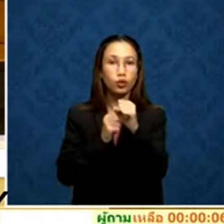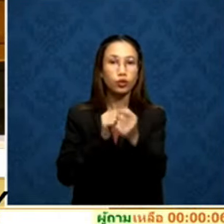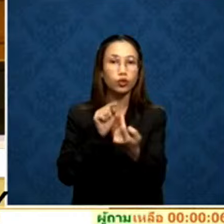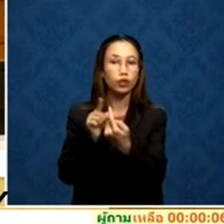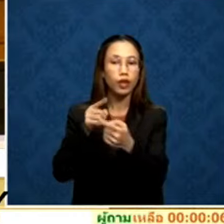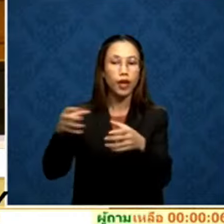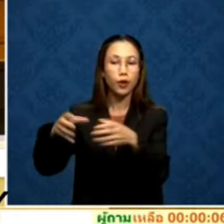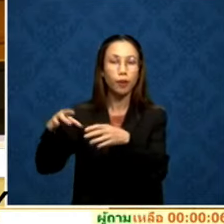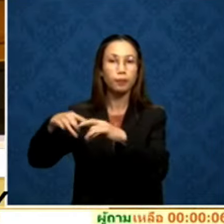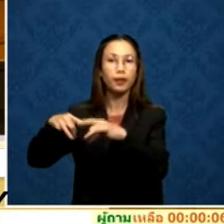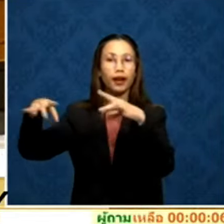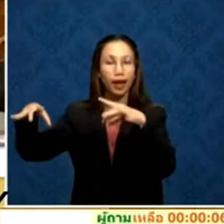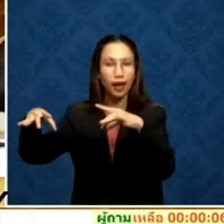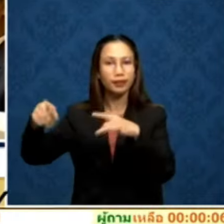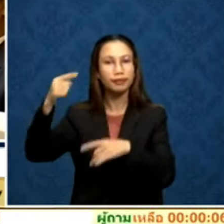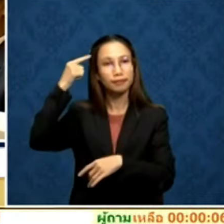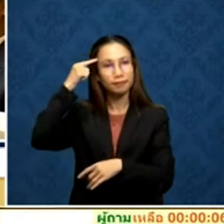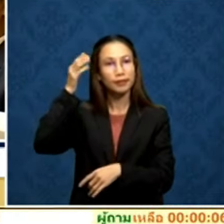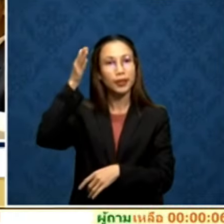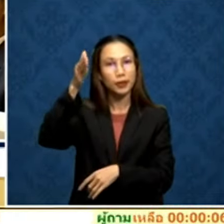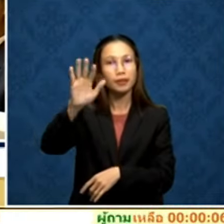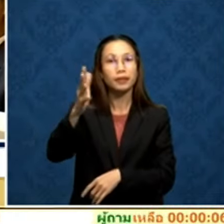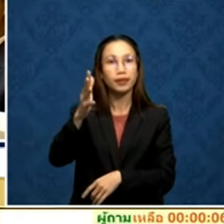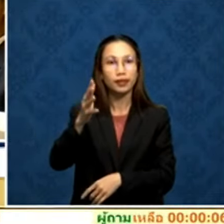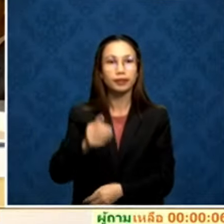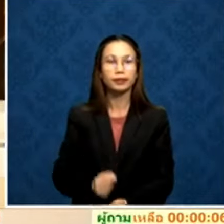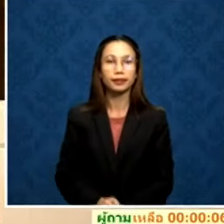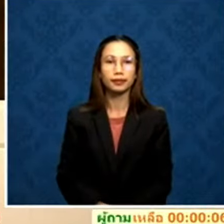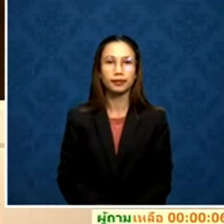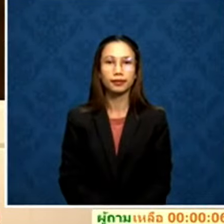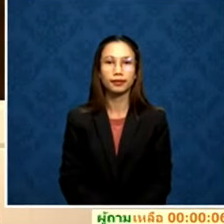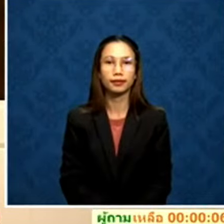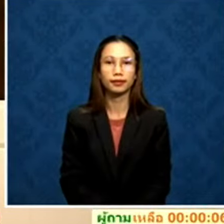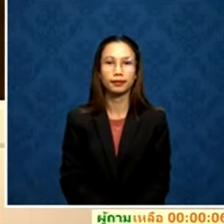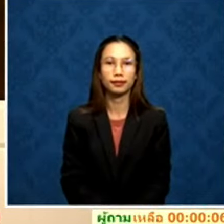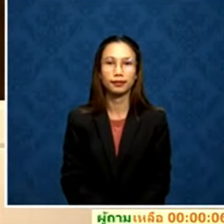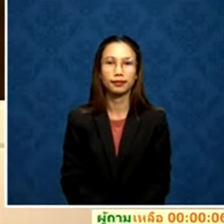ที่ไร้อนาคตครับขอบคุณครับ ครับก็เป็นอาวุธ